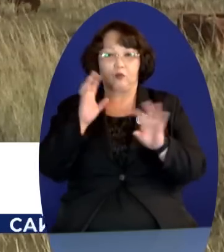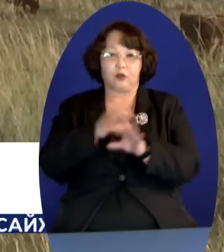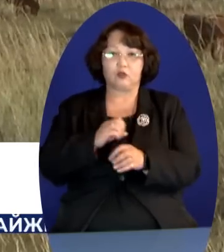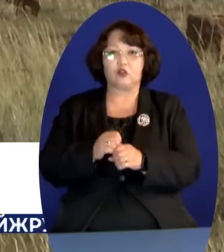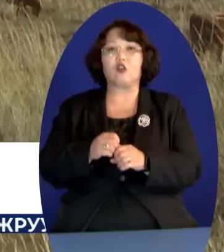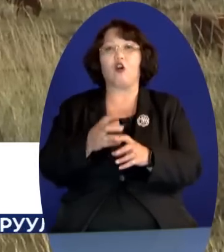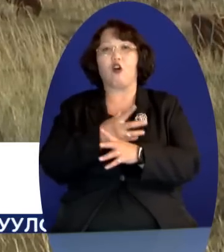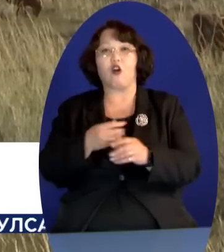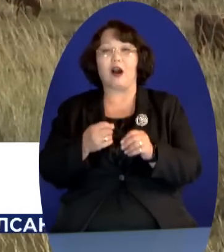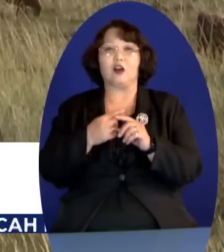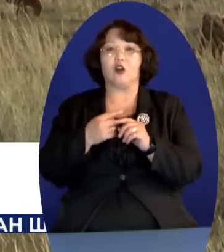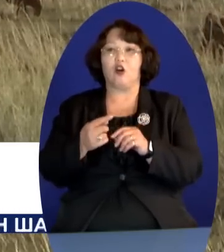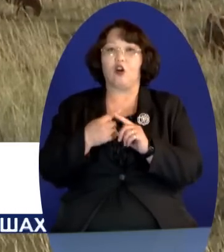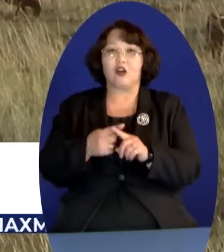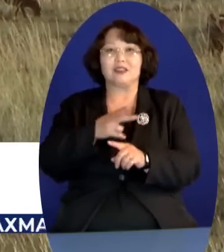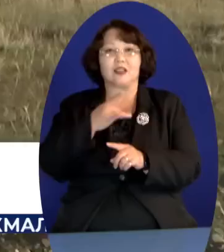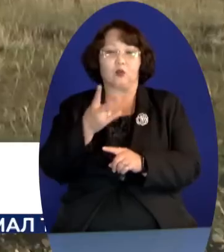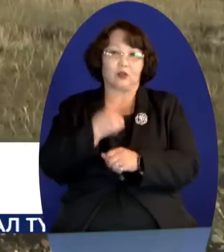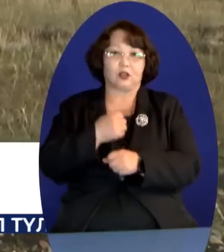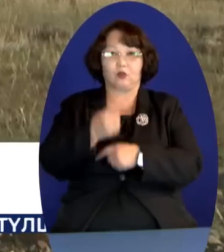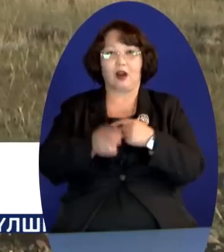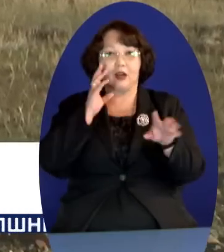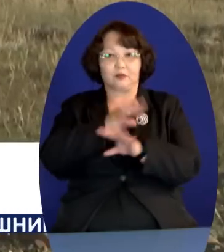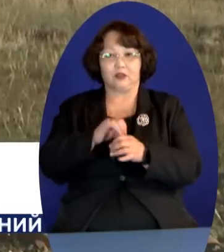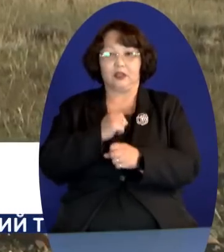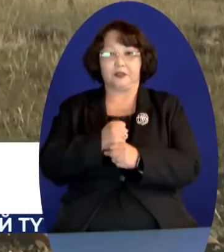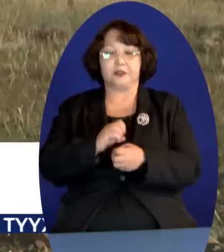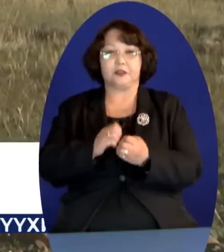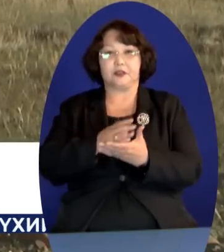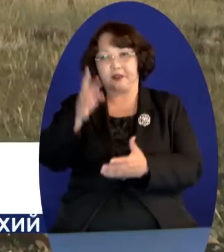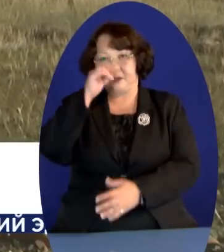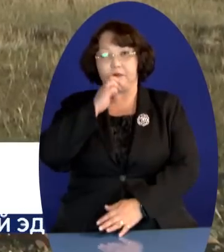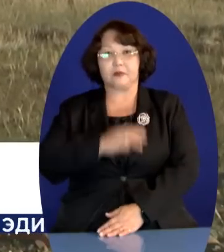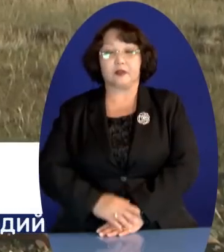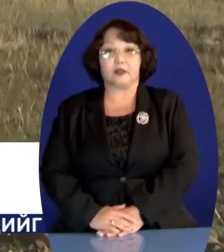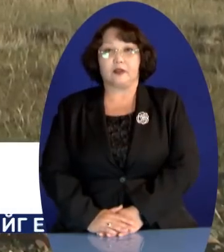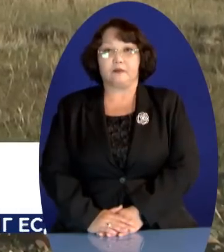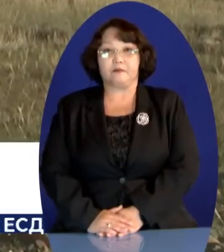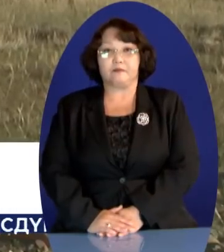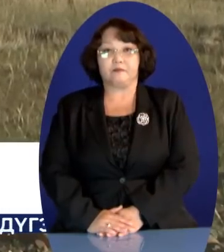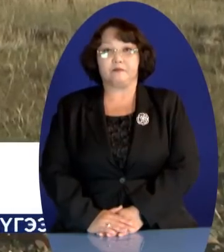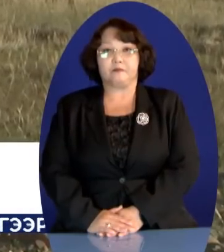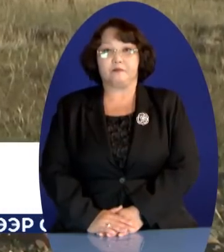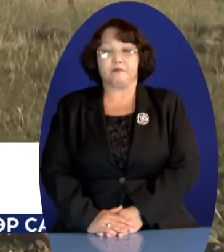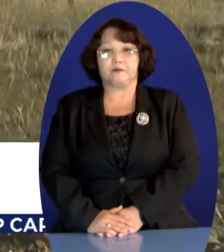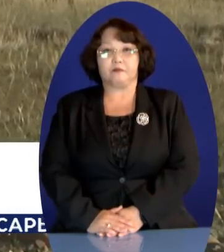хориод цагт өвчнүүдийн талаар арга хэмжээ авах ажлыг хийж байгаа гэдгийг салбарын яам мэдээллээ.